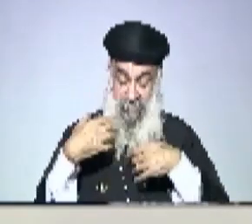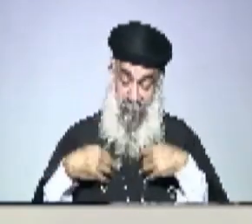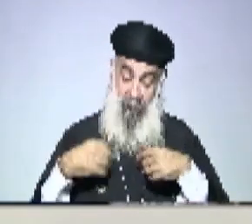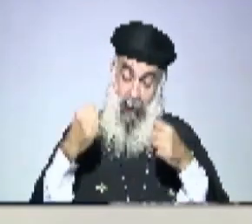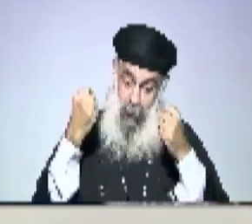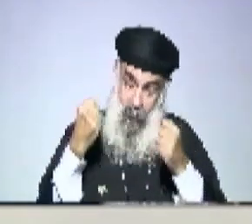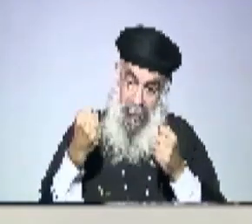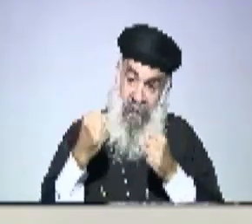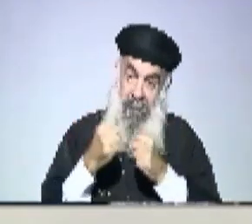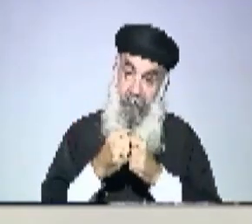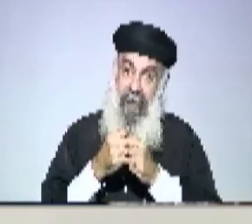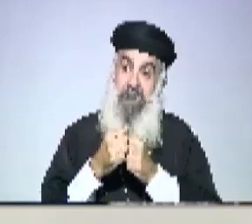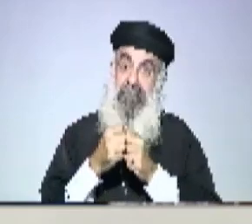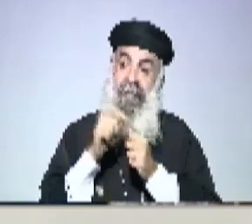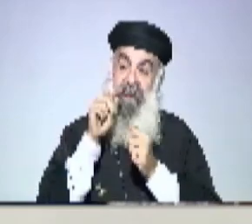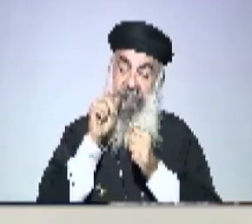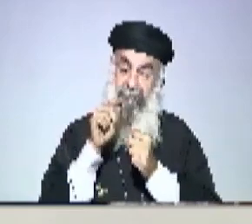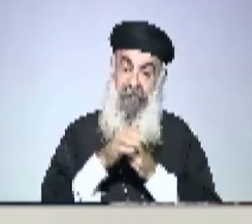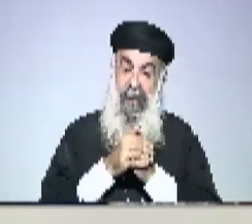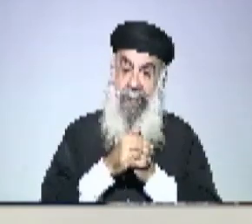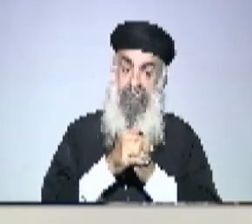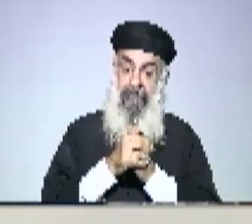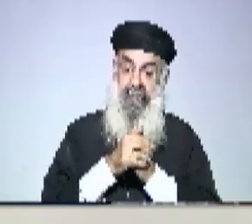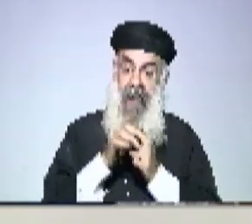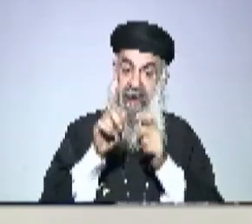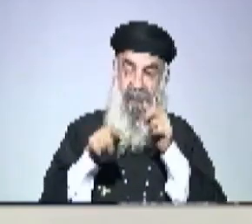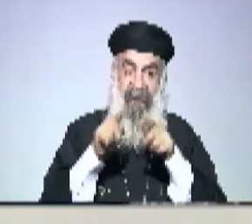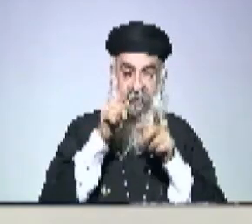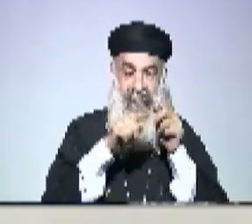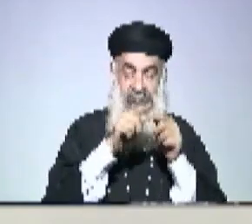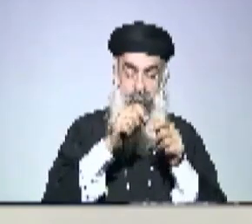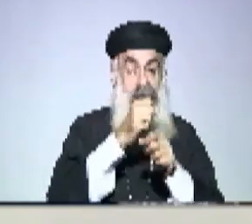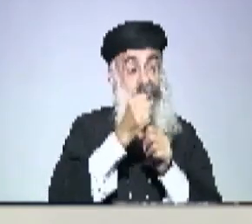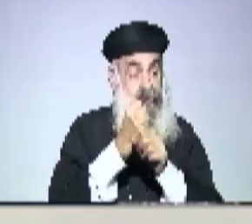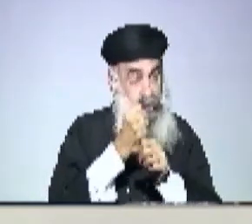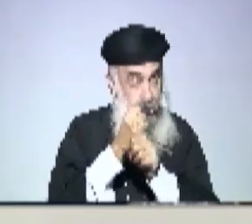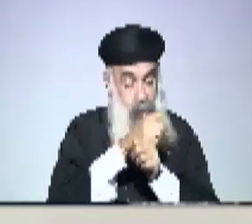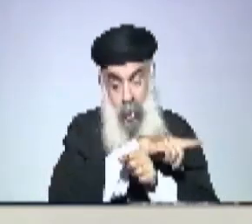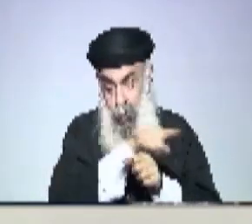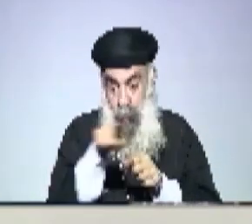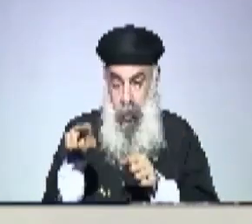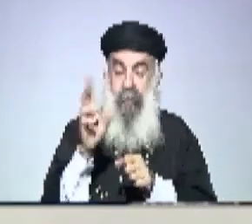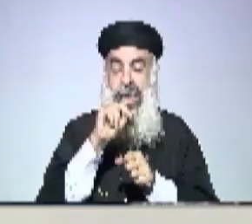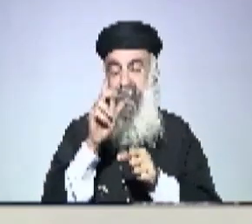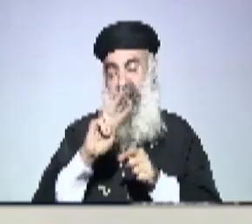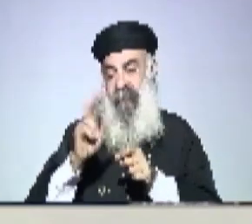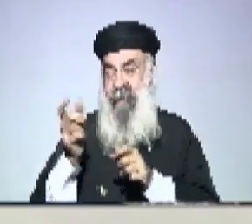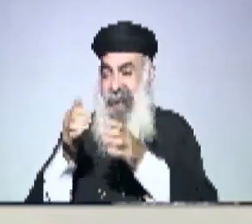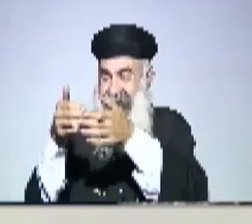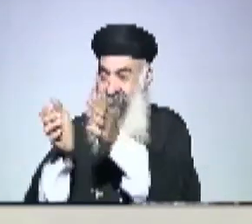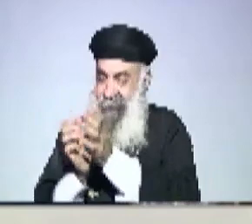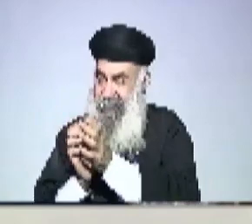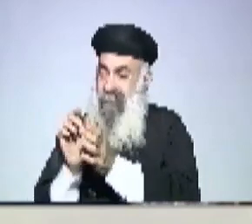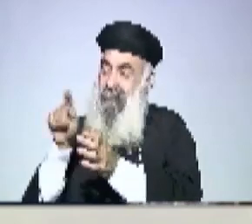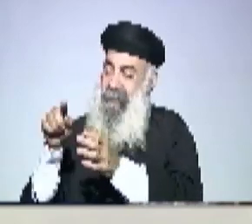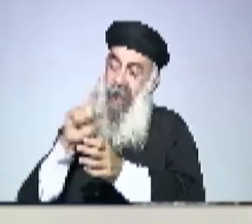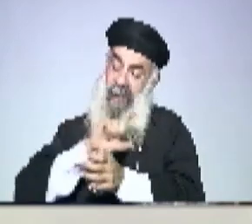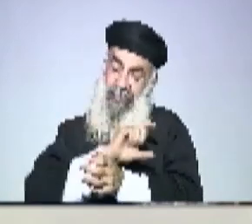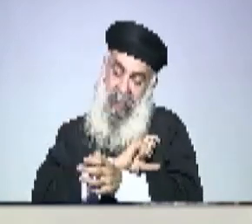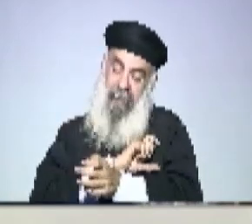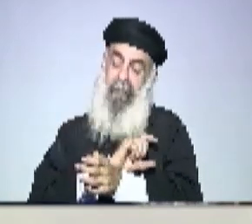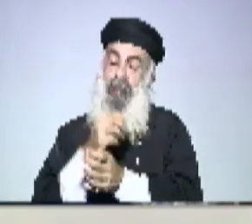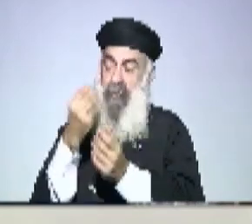كويس اللي فيها كل الافراد الاسره بيشتغلوا غير الاسره اللي فيها لسه طلبه